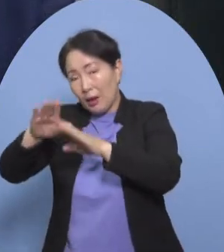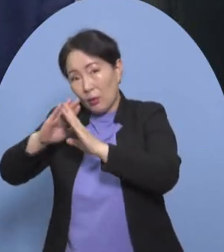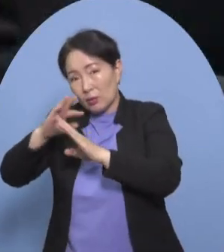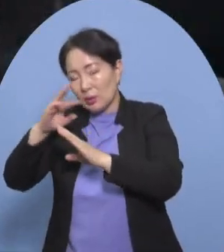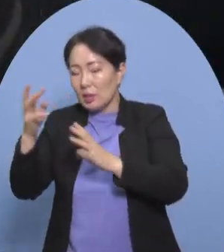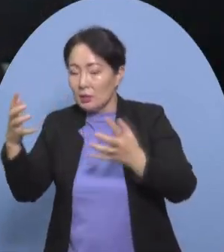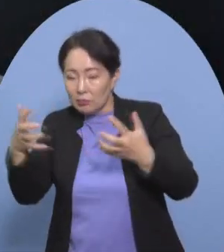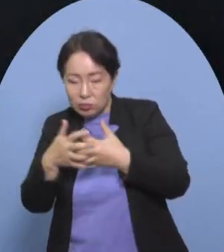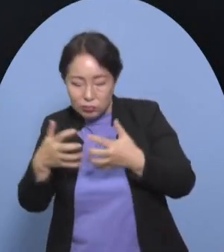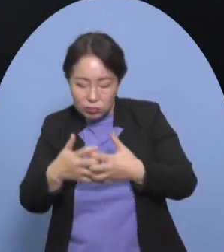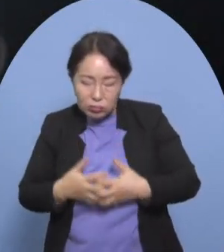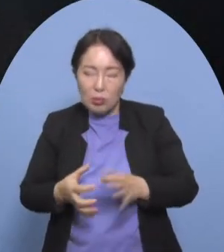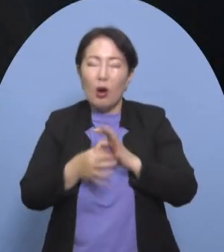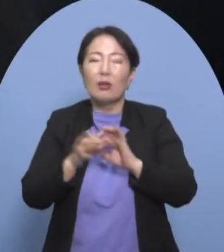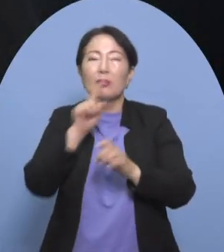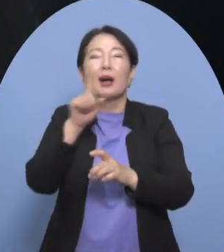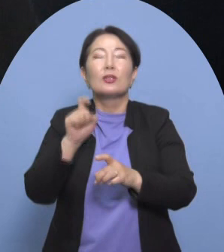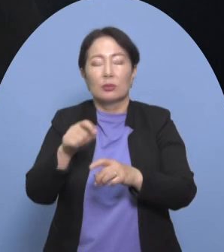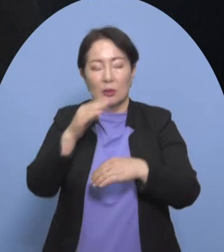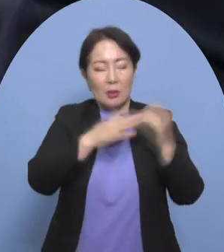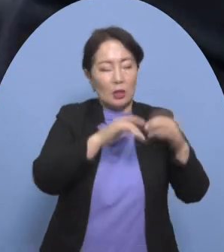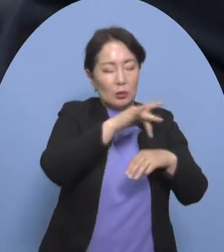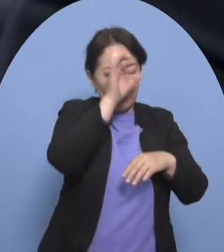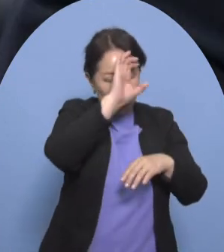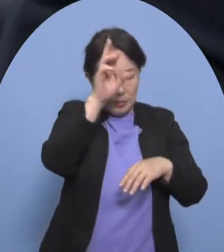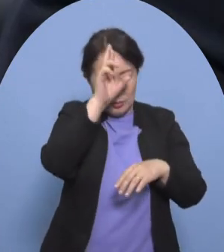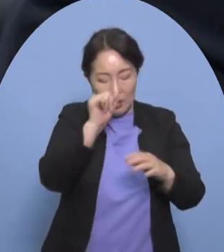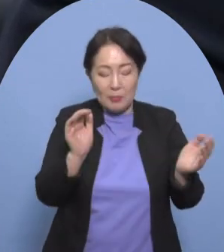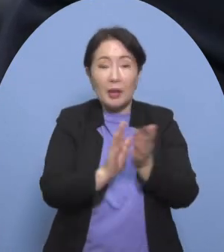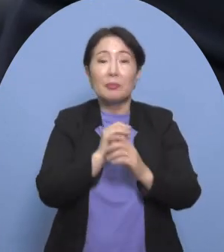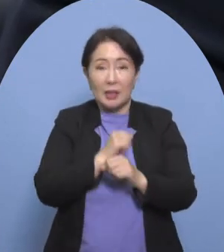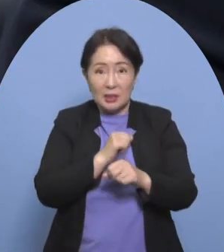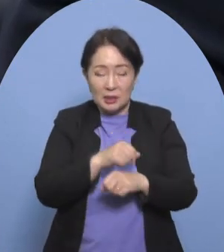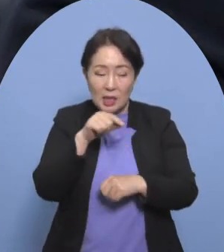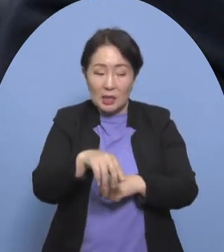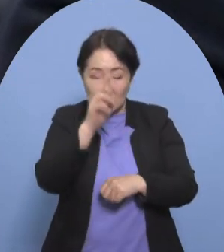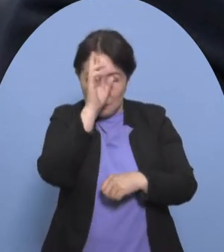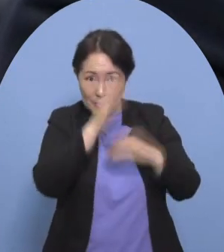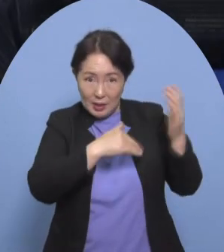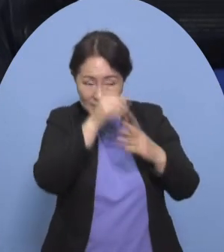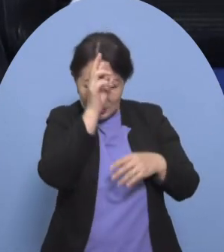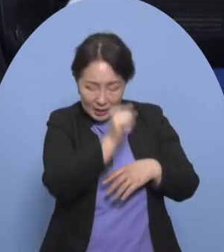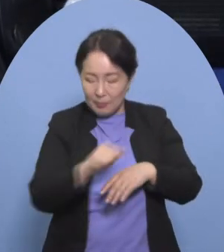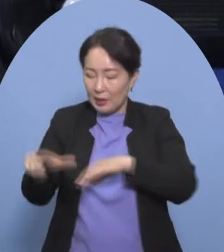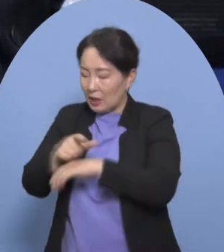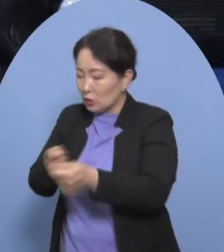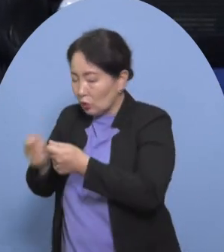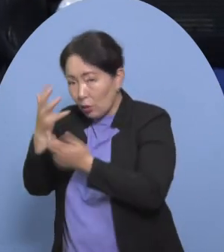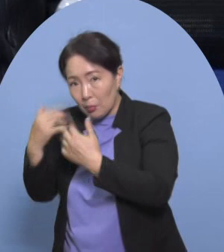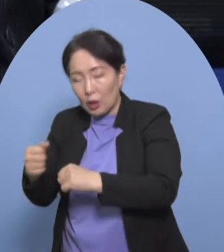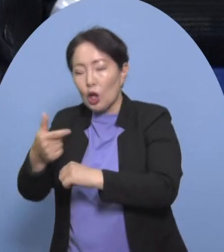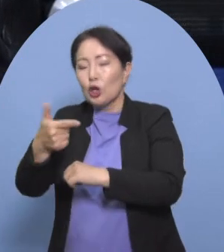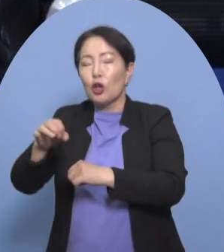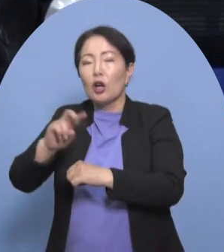байгуулалтын мэдээллийн менежментийн системтэй уялдуулах асуудлаар барилга хот байгуулалтын яамтай хамтран ажиллаж байна. За энэ хүрээнд барилга хот байгуулалтын яам, газар зохион